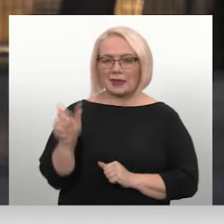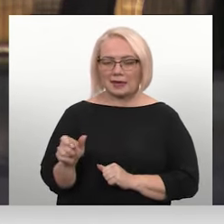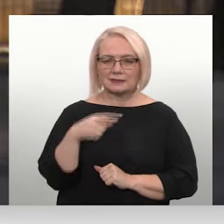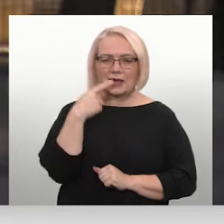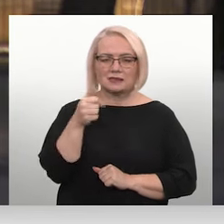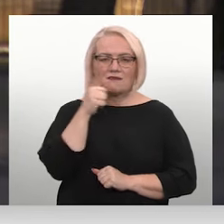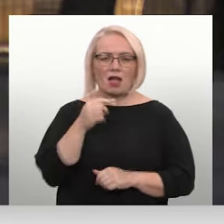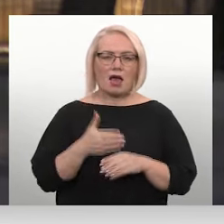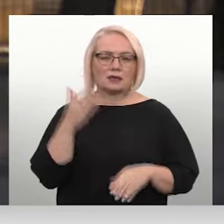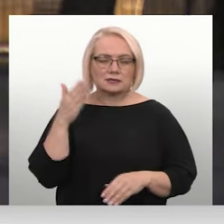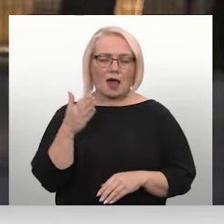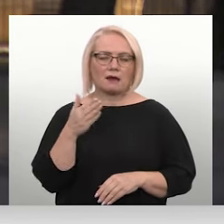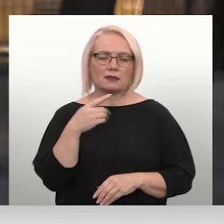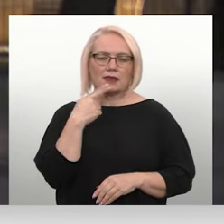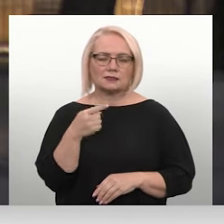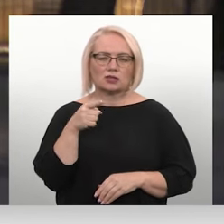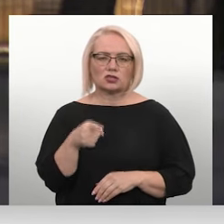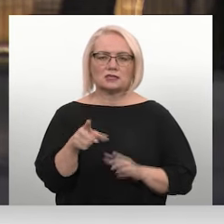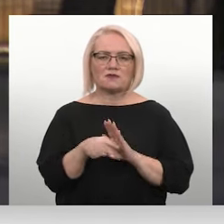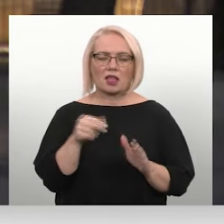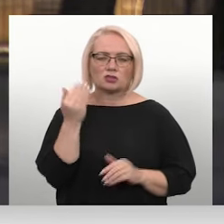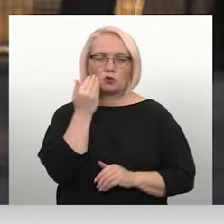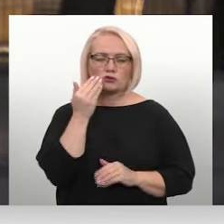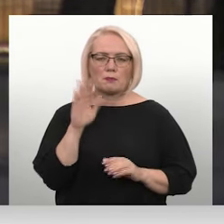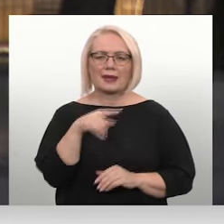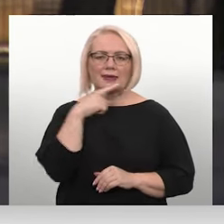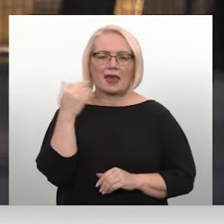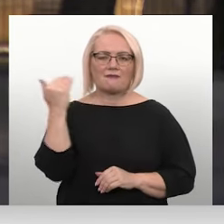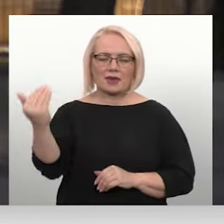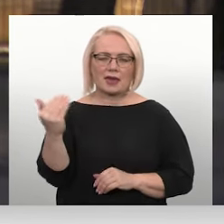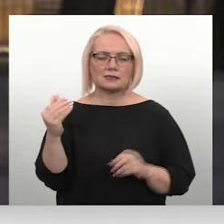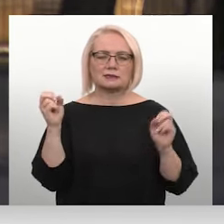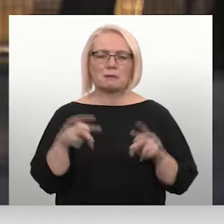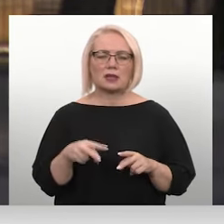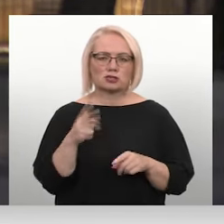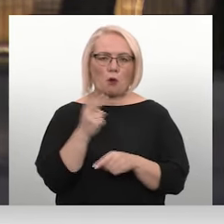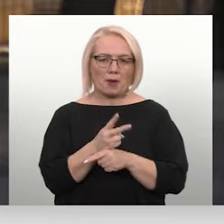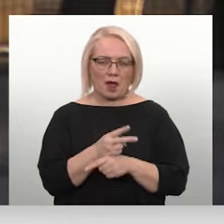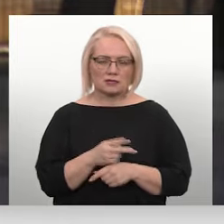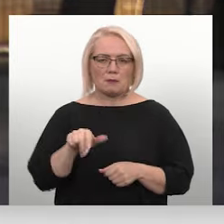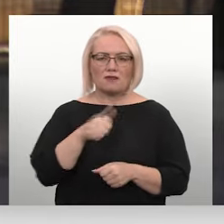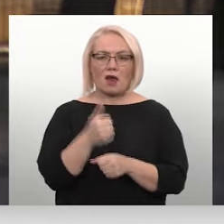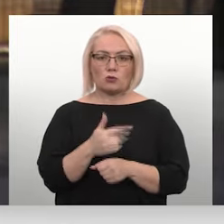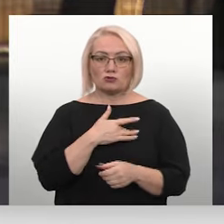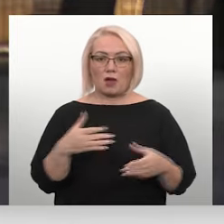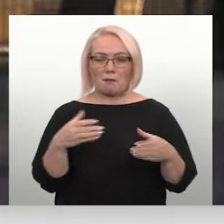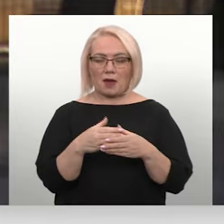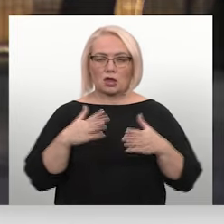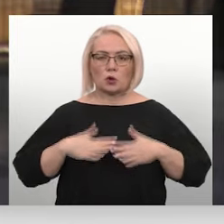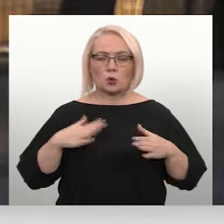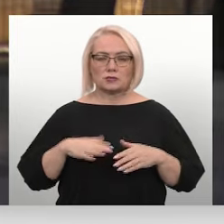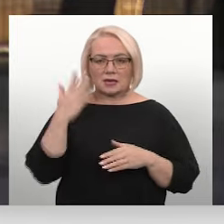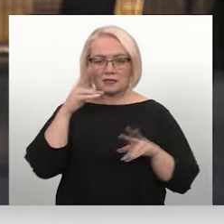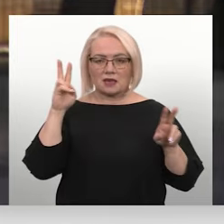vēl skarbāk, viņš šīs aizdītās vēlēšanas ir nosaucis vienkārši par Krievijas spēcoperāciju. Tikmēr valdošā partija Gruzijas sapnis svin